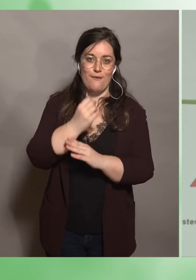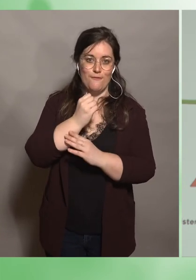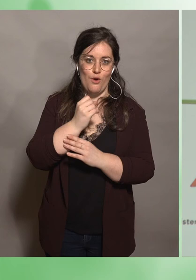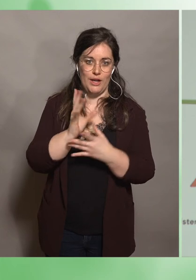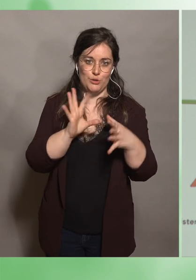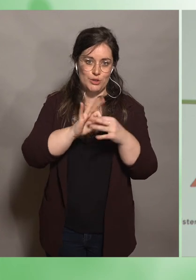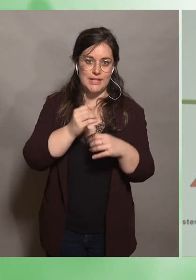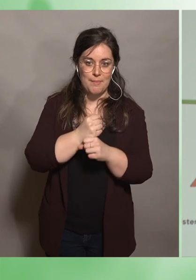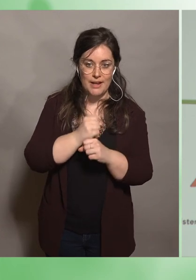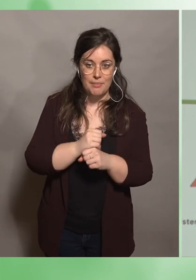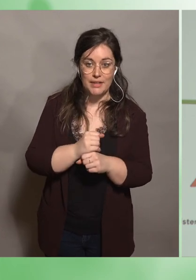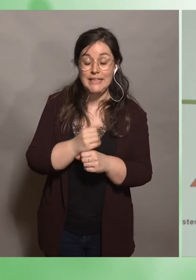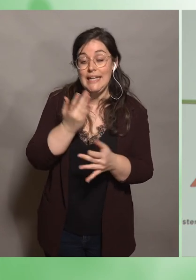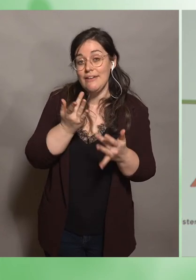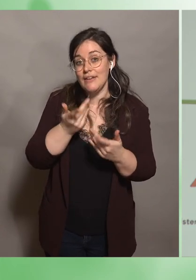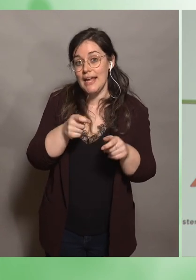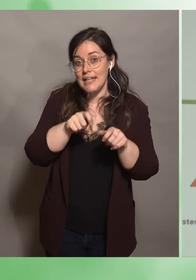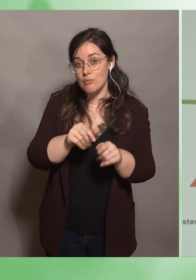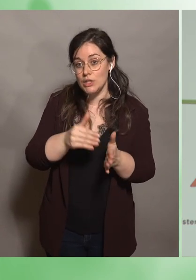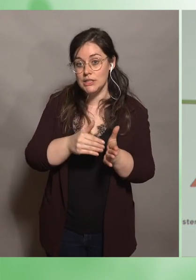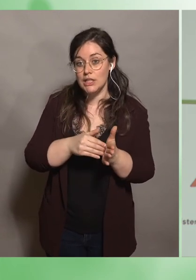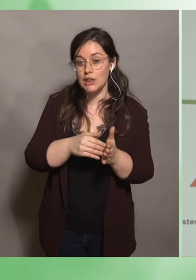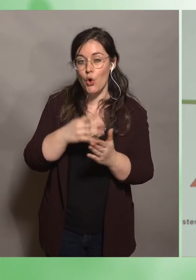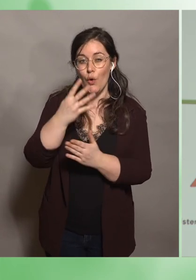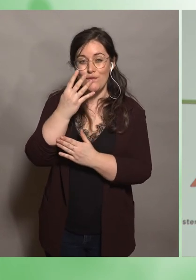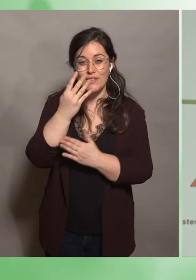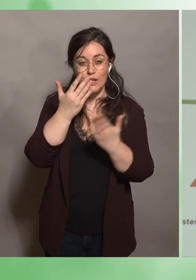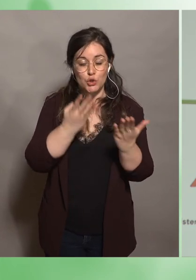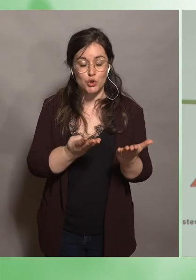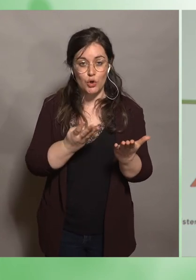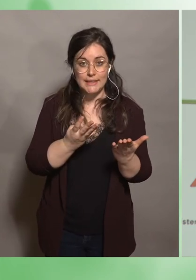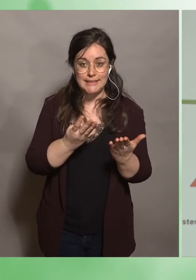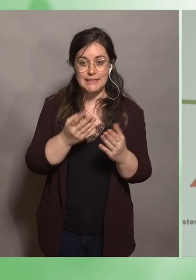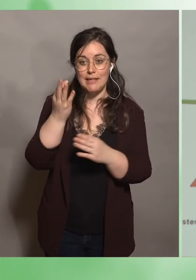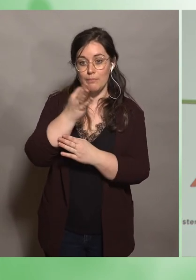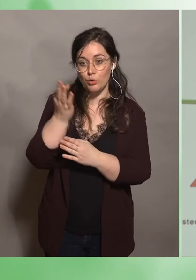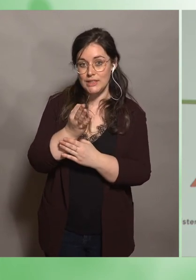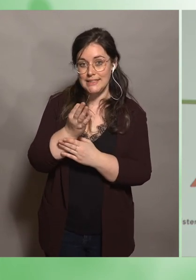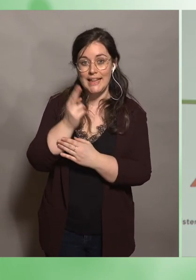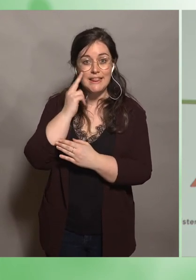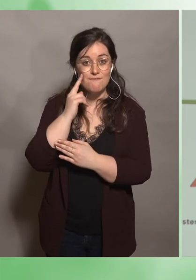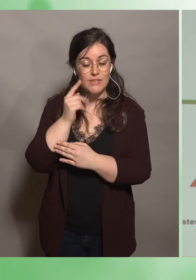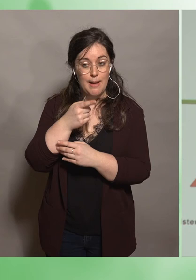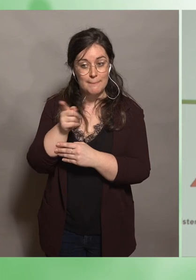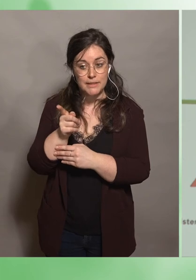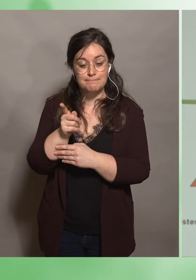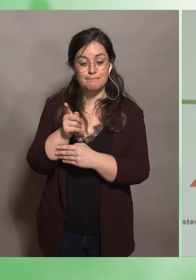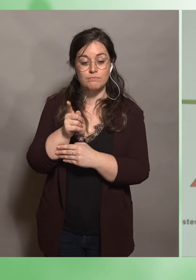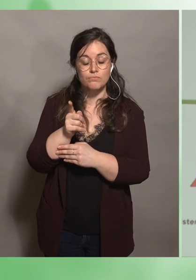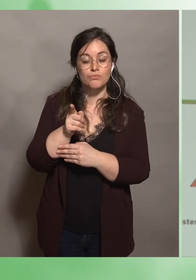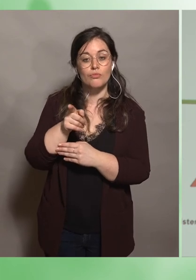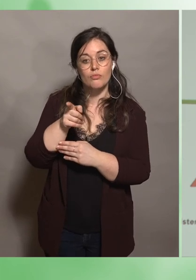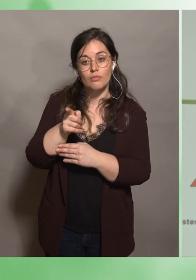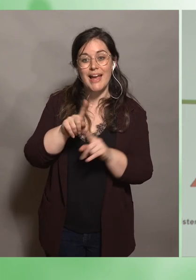war. Vielleicht abschließend noch, 94% der Unternehmerinnen und Unternehmen lassen sich